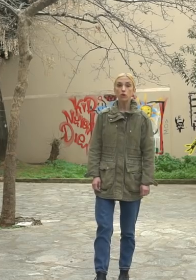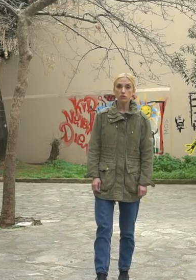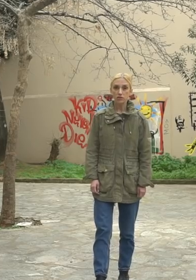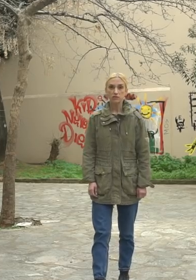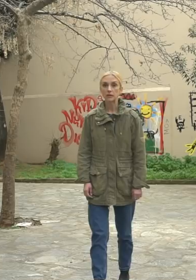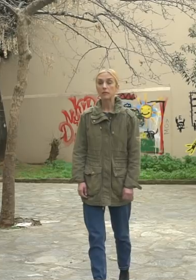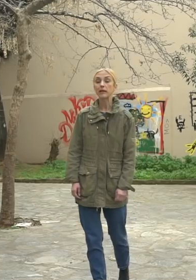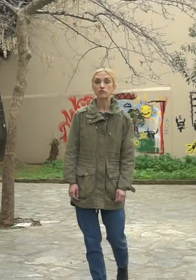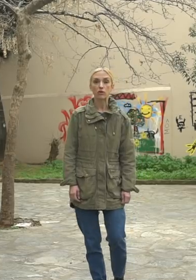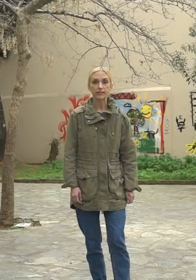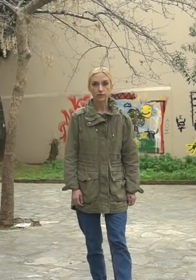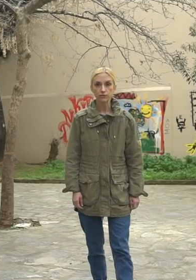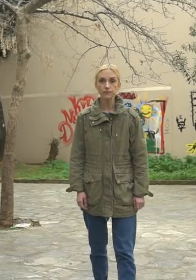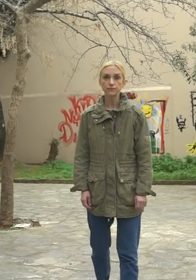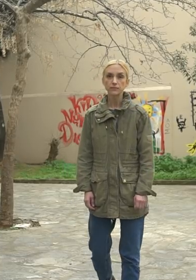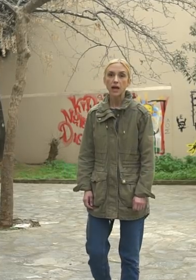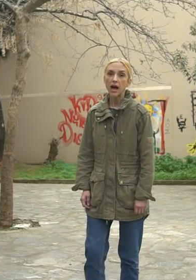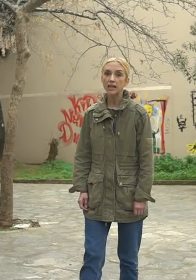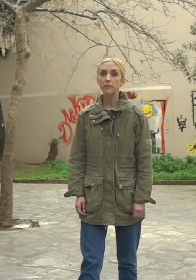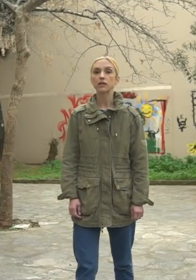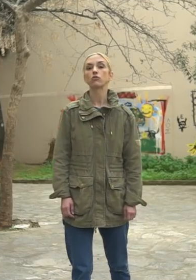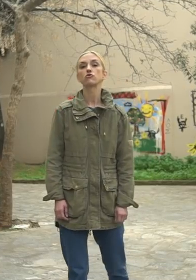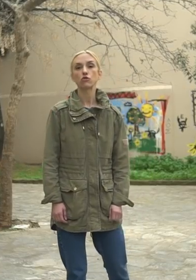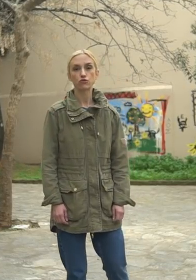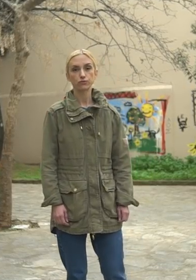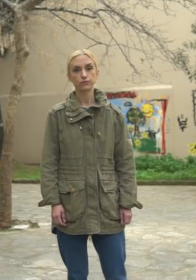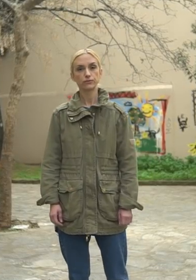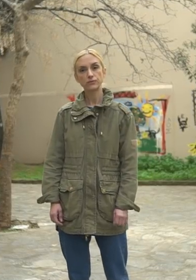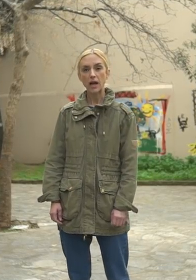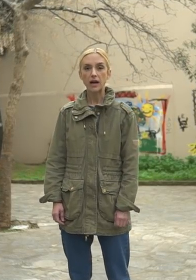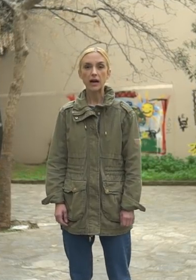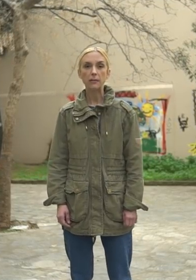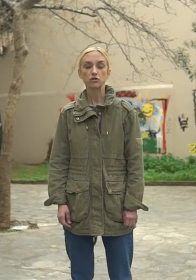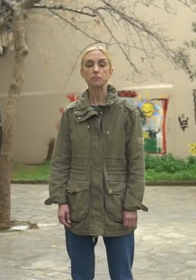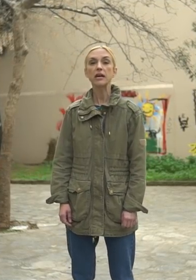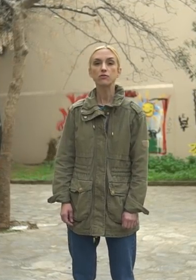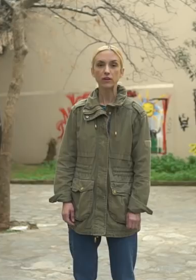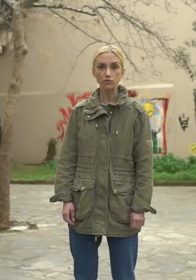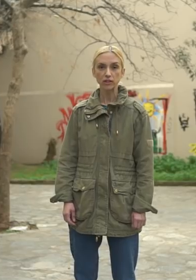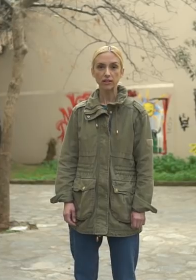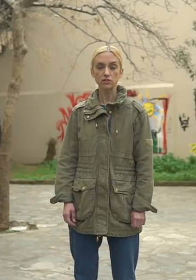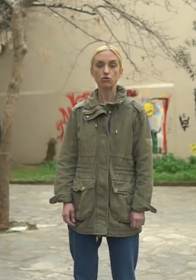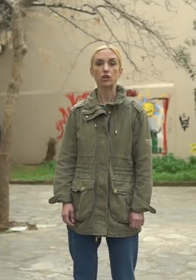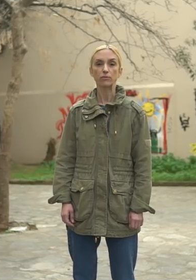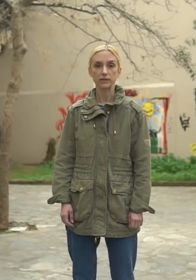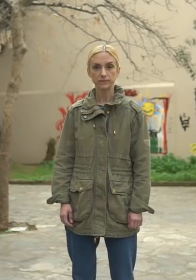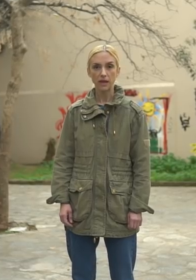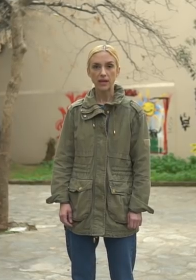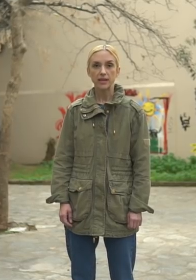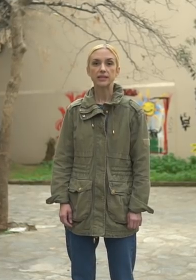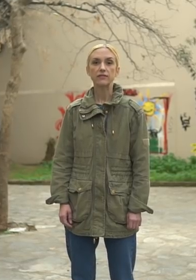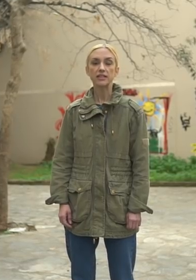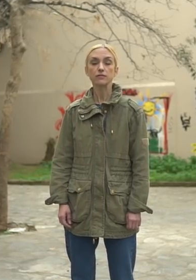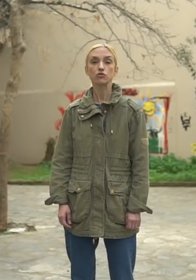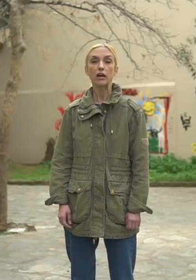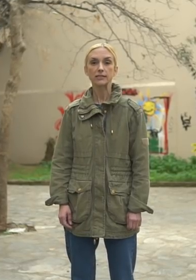Μπορεί οι μπουλντόζες να μην μπήκαν στο ελληνικό, αλλά μπήκαν στο μισθό σου. Από τις 7 Ιουλίου ξεκίνησε το ξύλωμα.